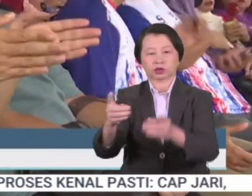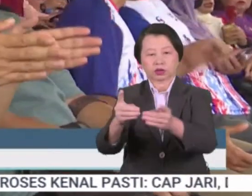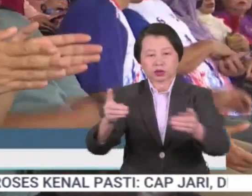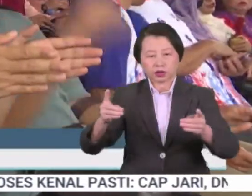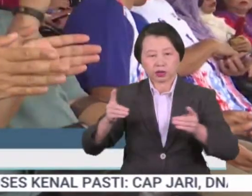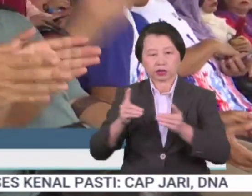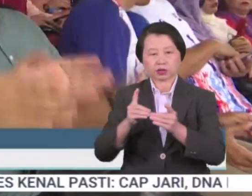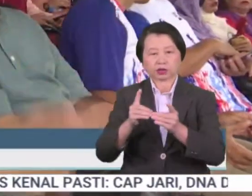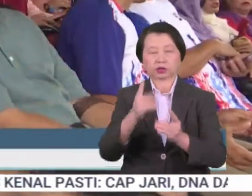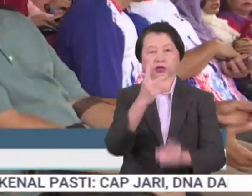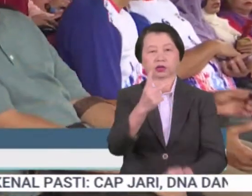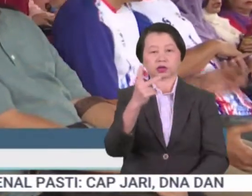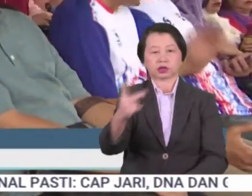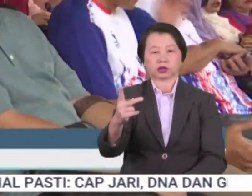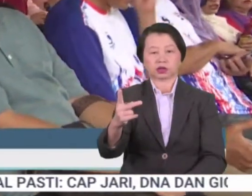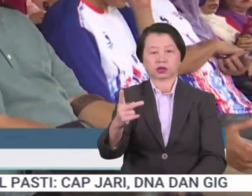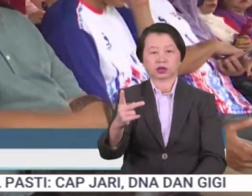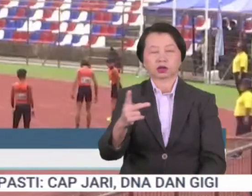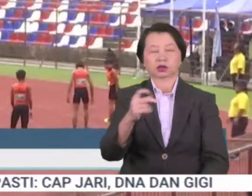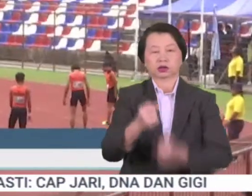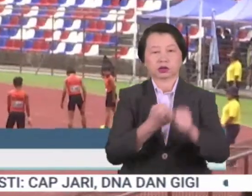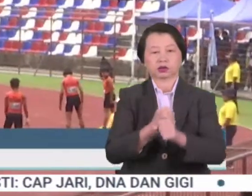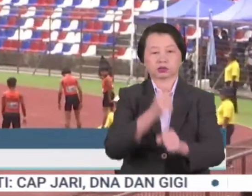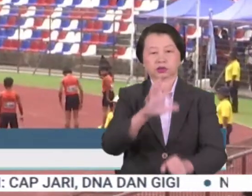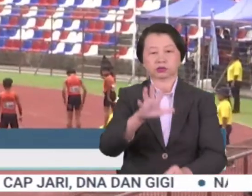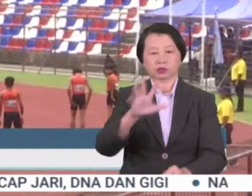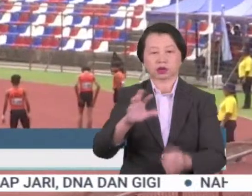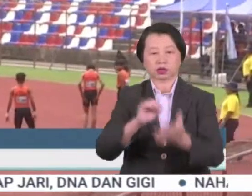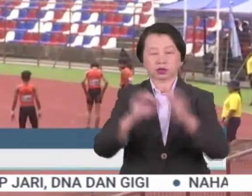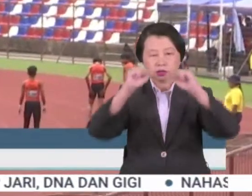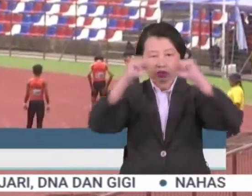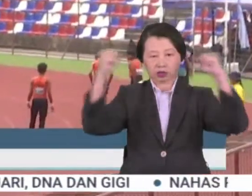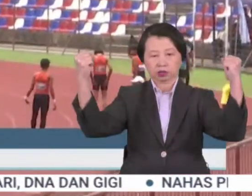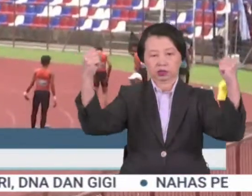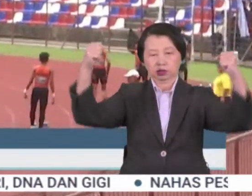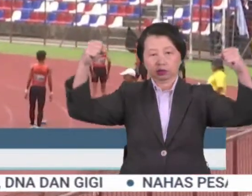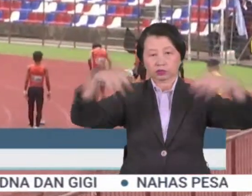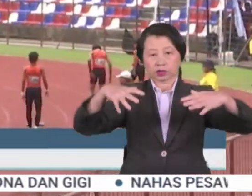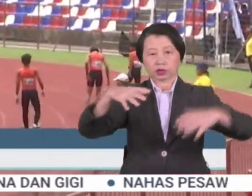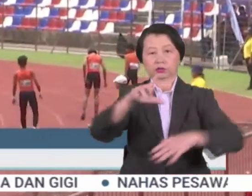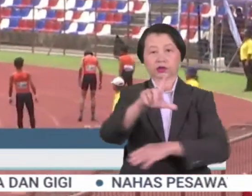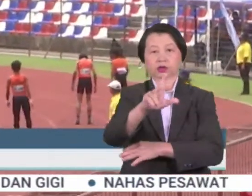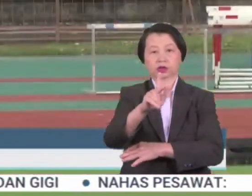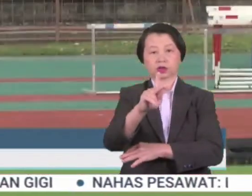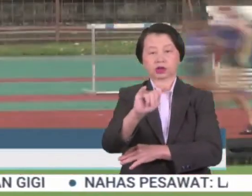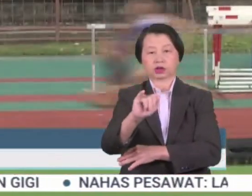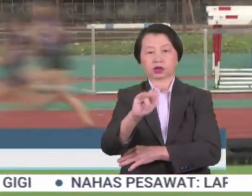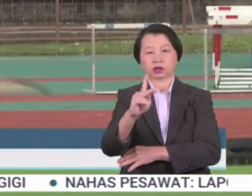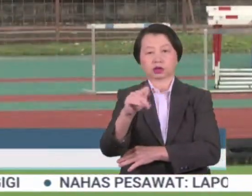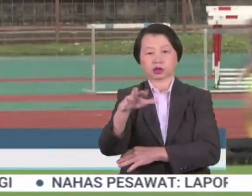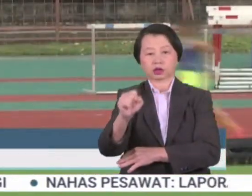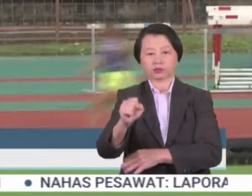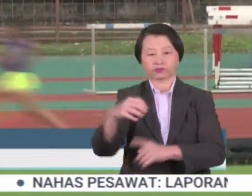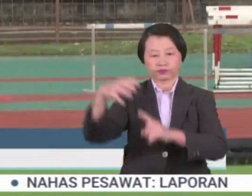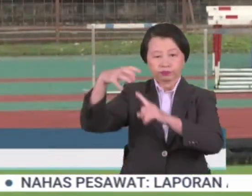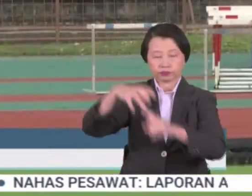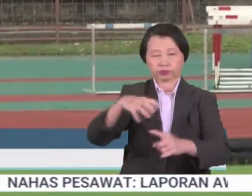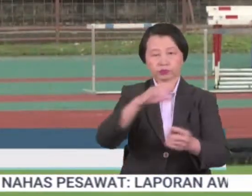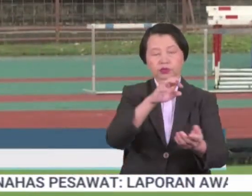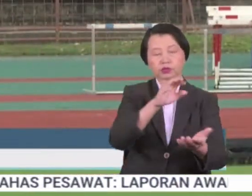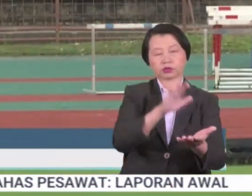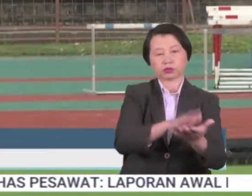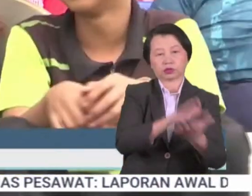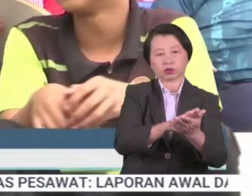mssd Kota Kinabalu kali ke-55 di stadium Likas Kota Kinabalu kejohanan ini menyaksikan Sekolah Menengah